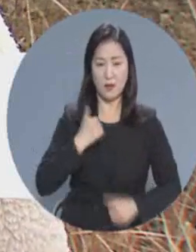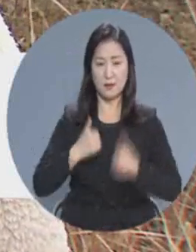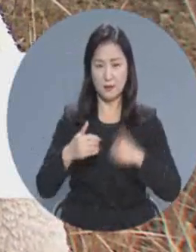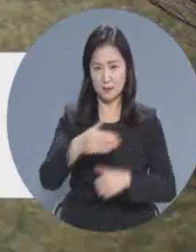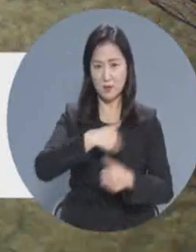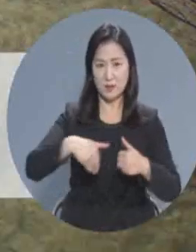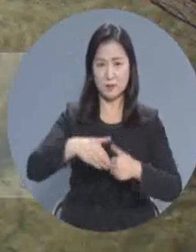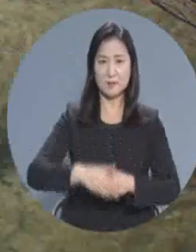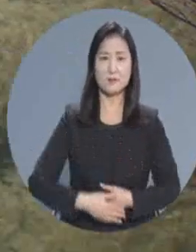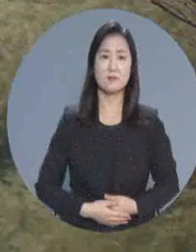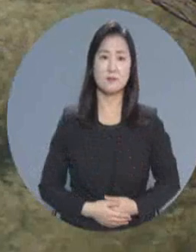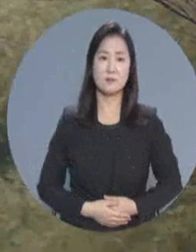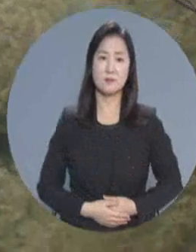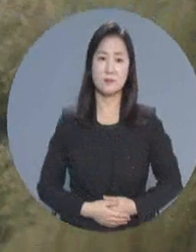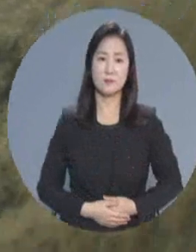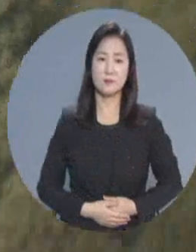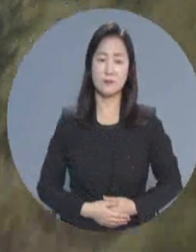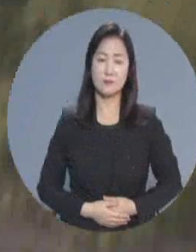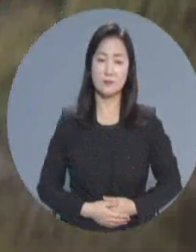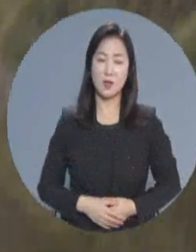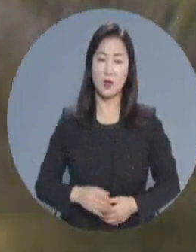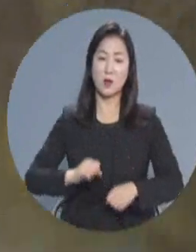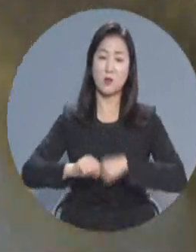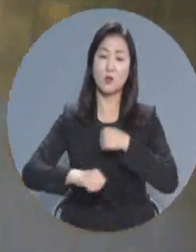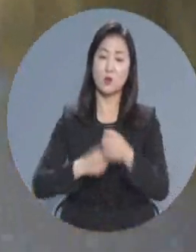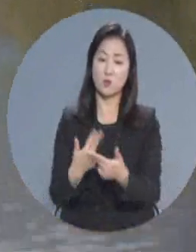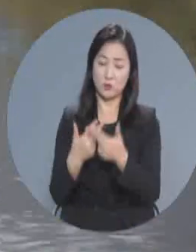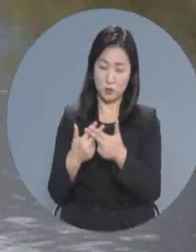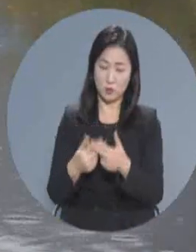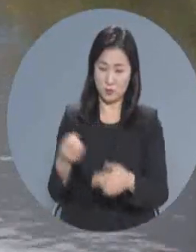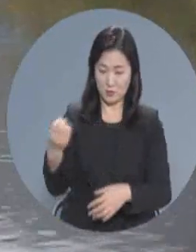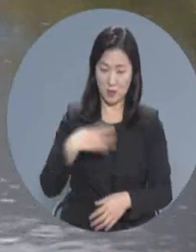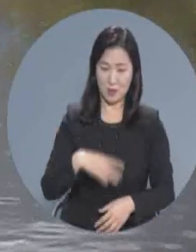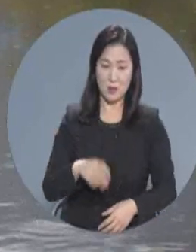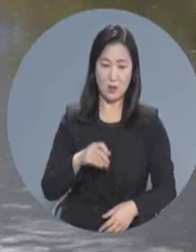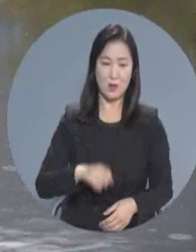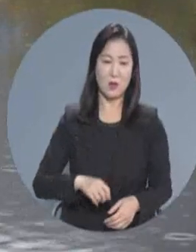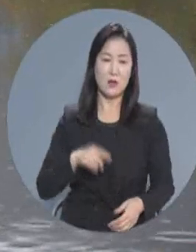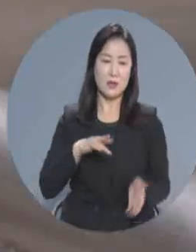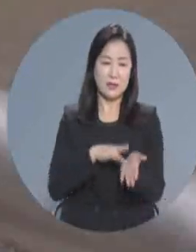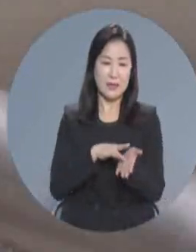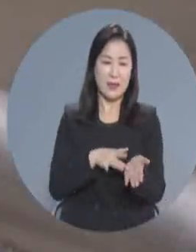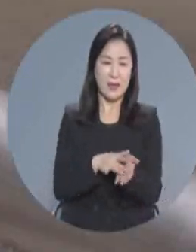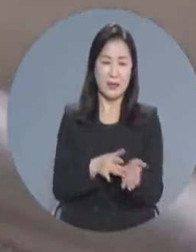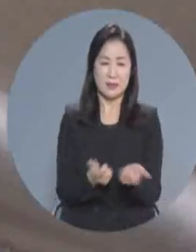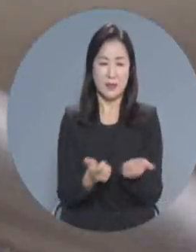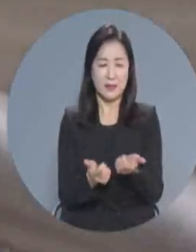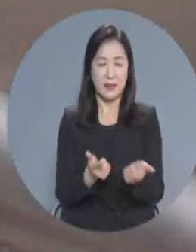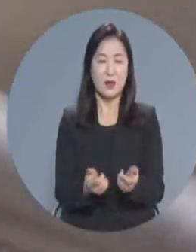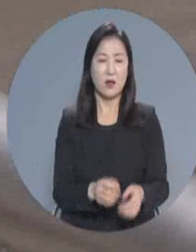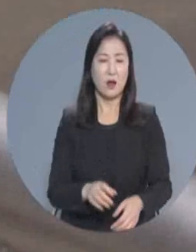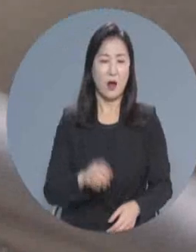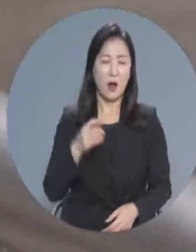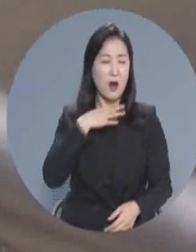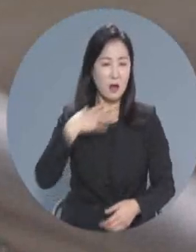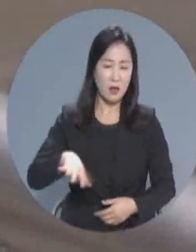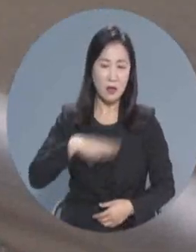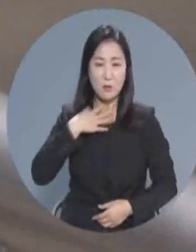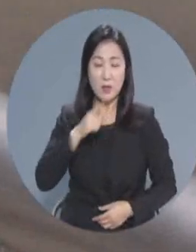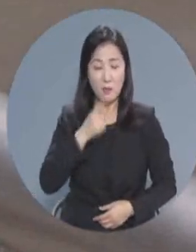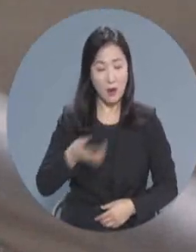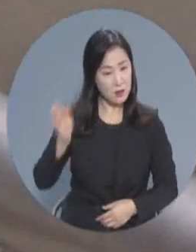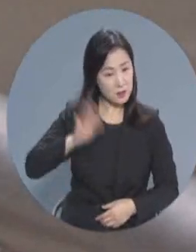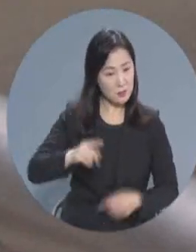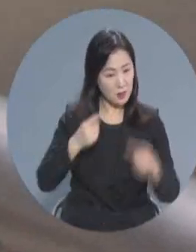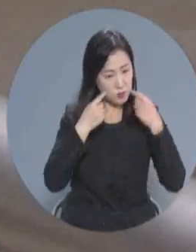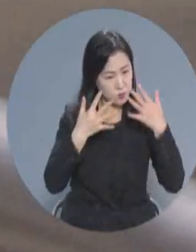지금. 축협은 염기성 물질 투입 의혹을 부인했지만 이례적인 수질 검사 결과에 대해 정확히